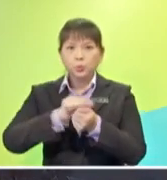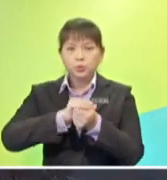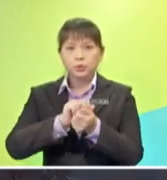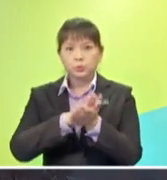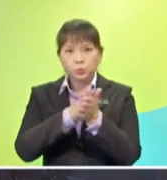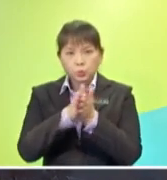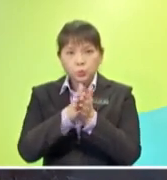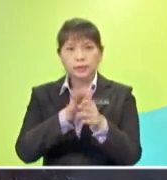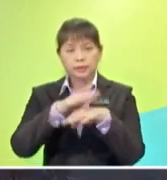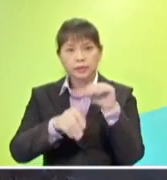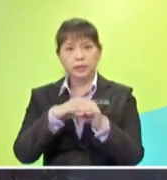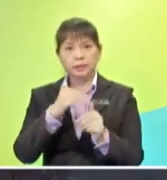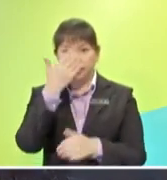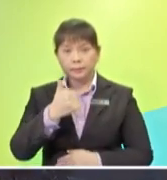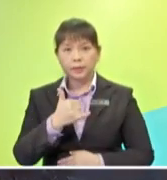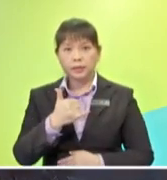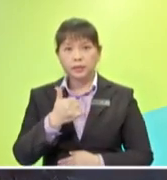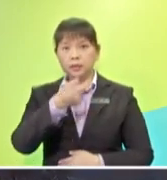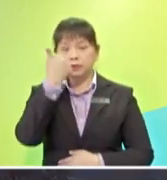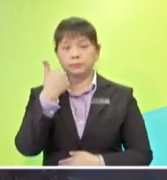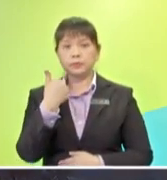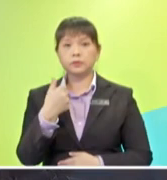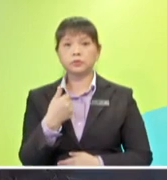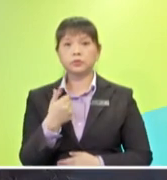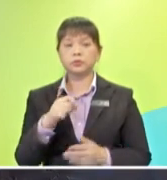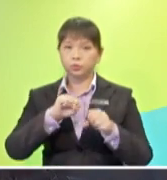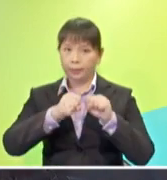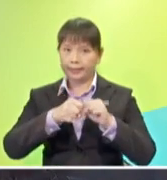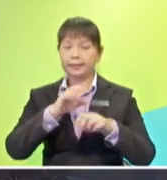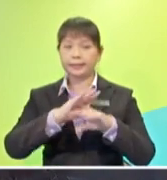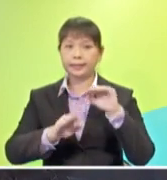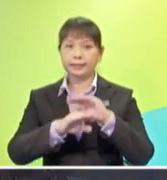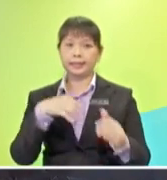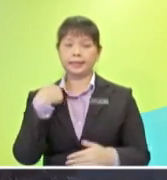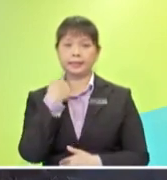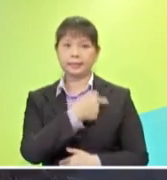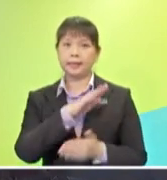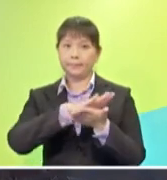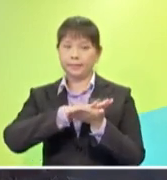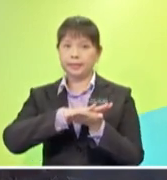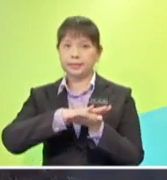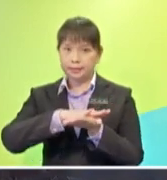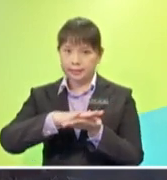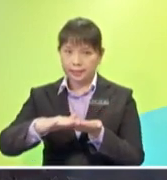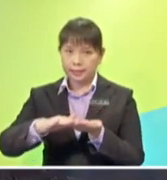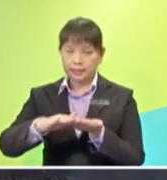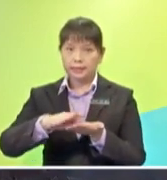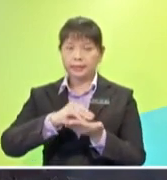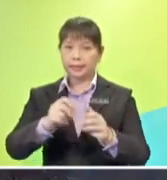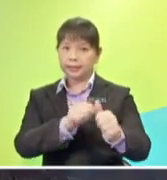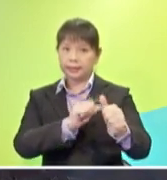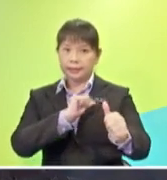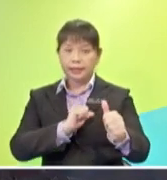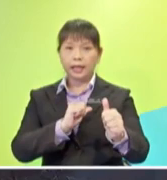cuci tangan supaya kita jamin tangan kita bersih Oke kita terhindar dari kuman dan